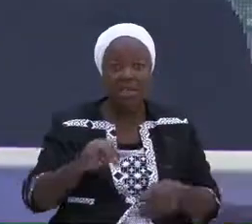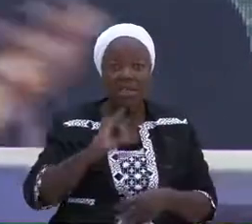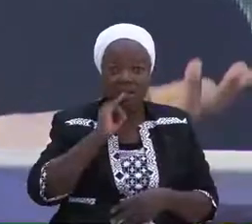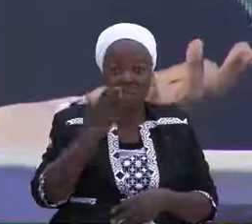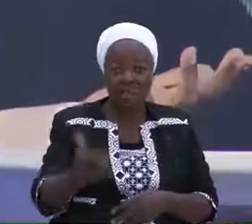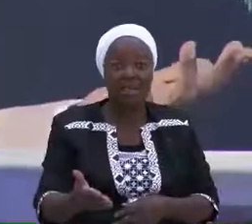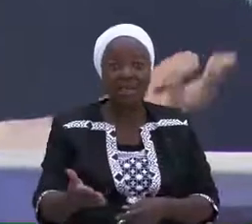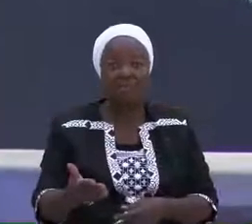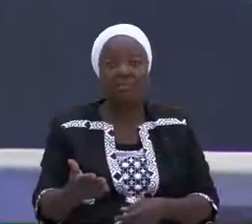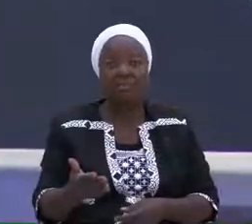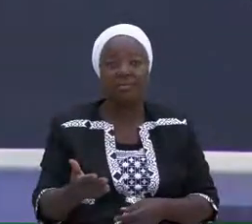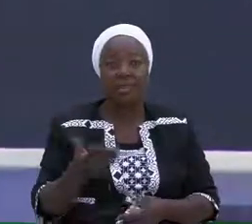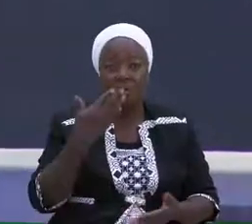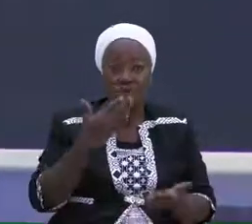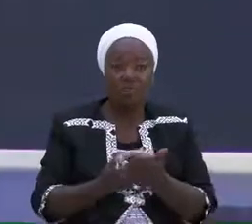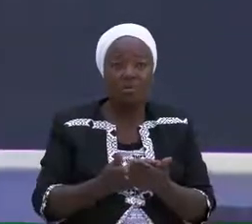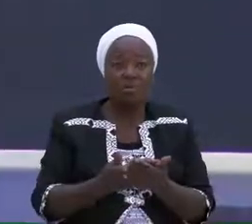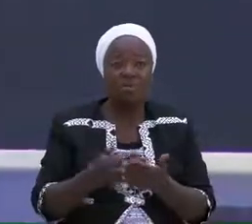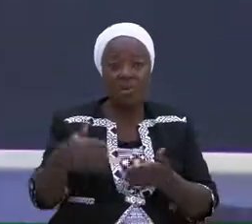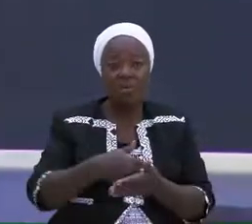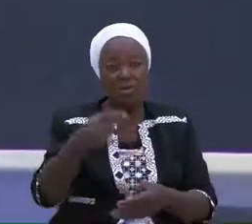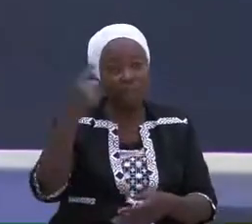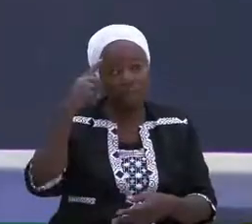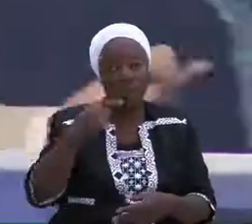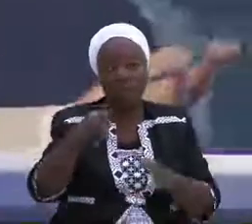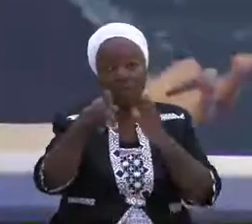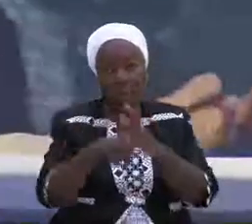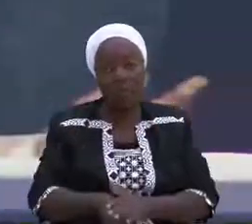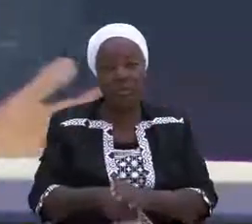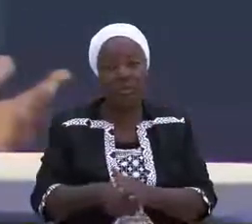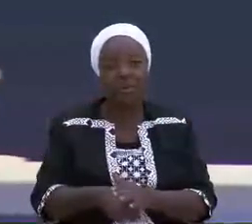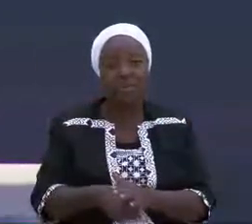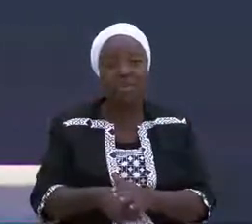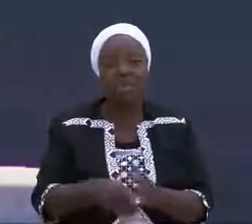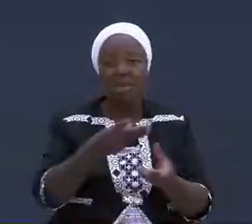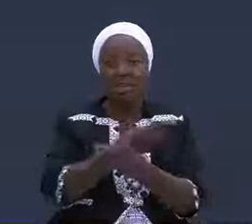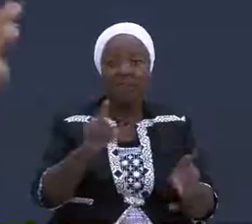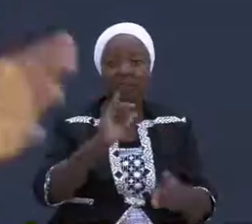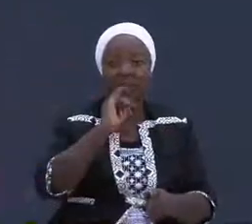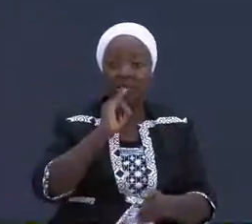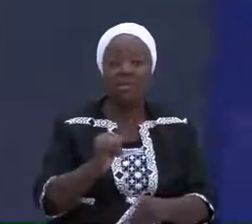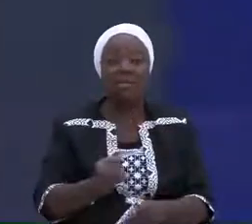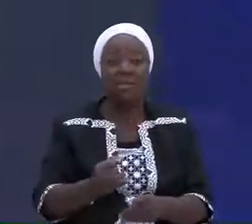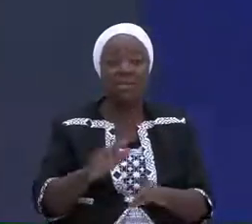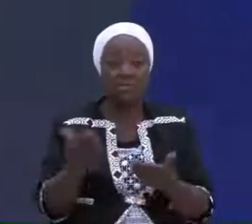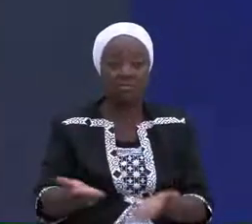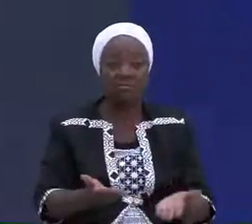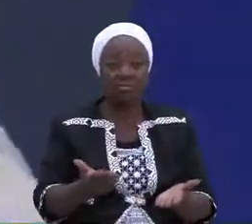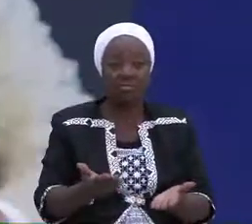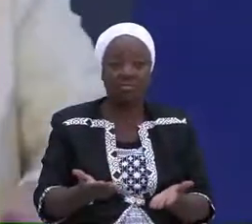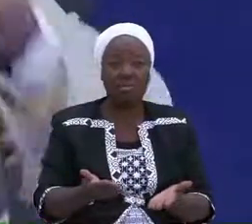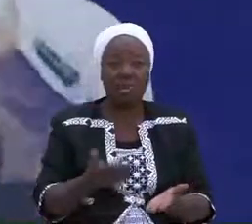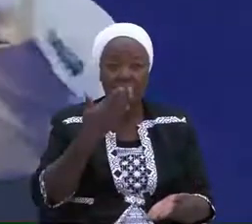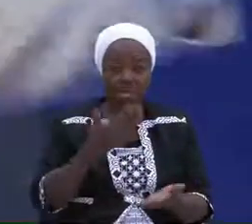guérison est disponible. La bonne nouvelle aux opprimés. La délivrance est disponible. La bonne